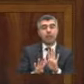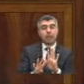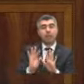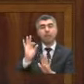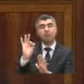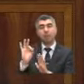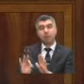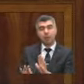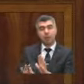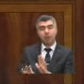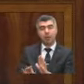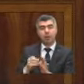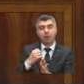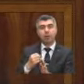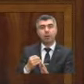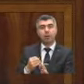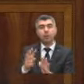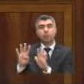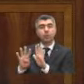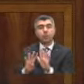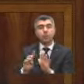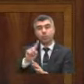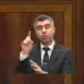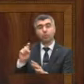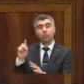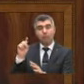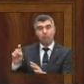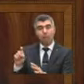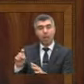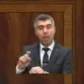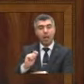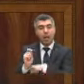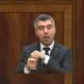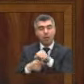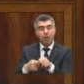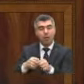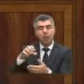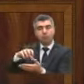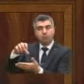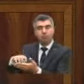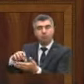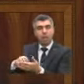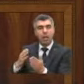99%، أي 99 من الجماعات الترابية هي مغطاة